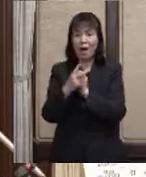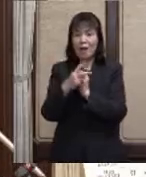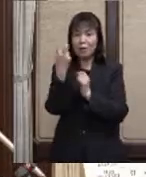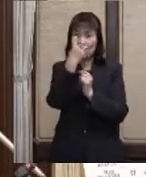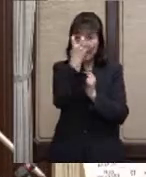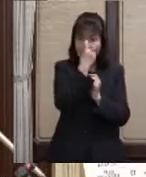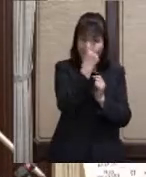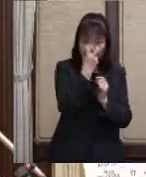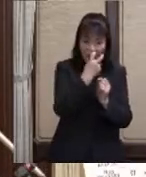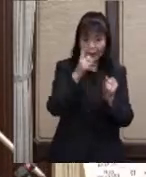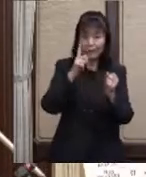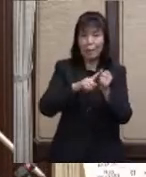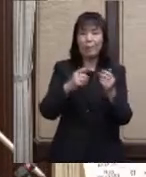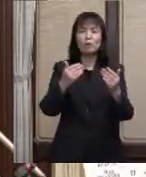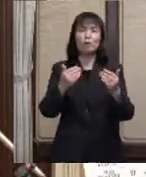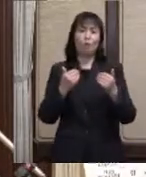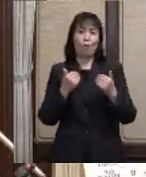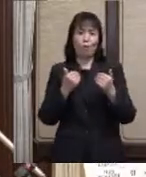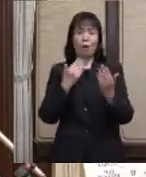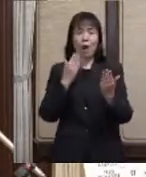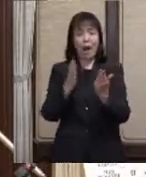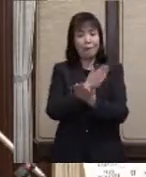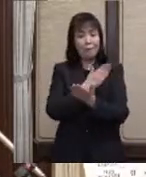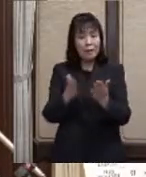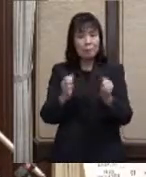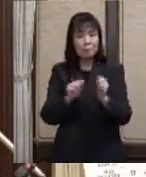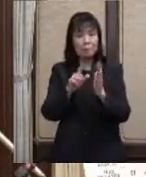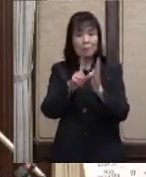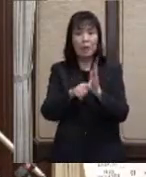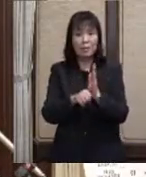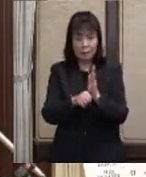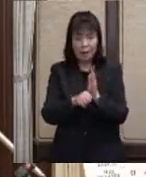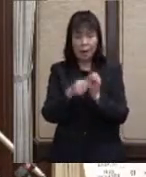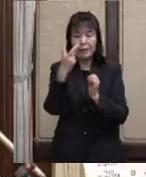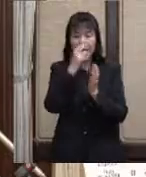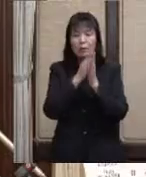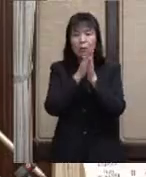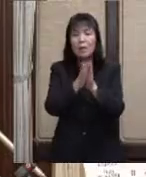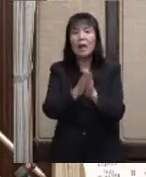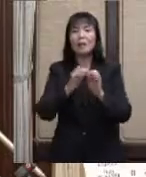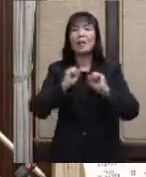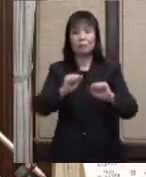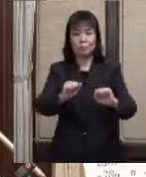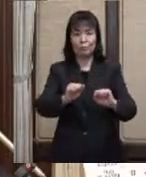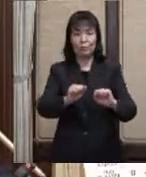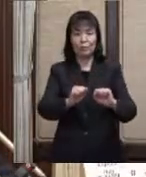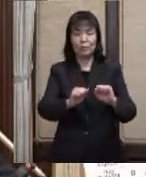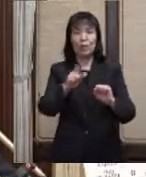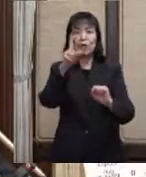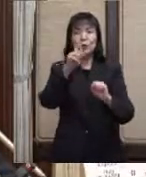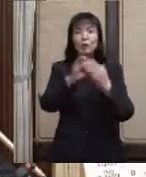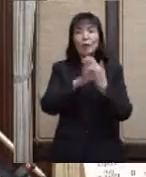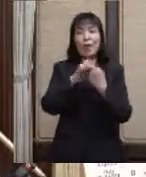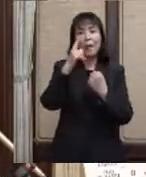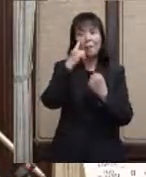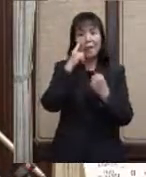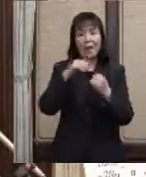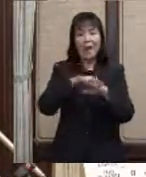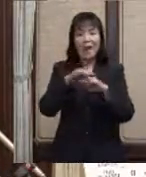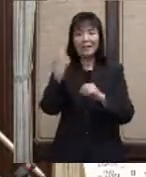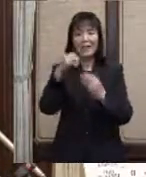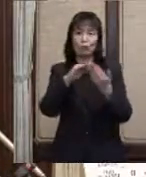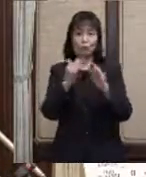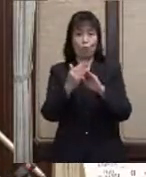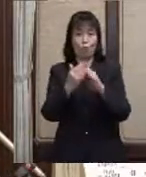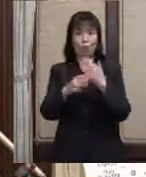調査のために必要と判断した場合は、検査を実施すると。これは10例目の愛南町の場合がこのケ